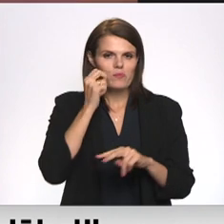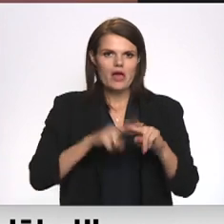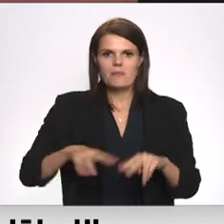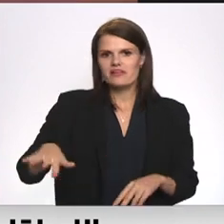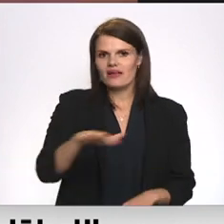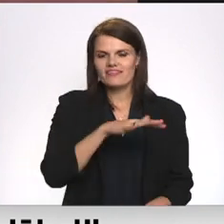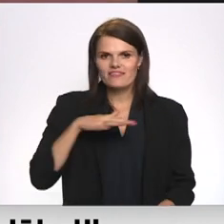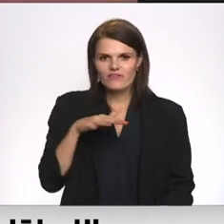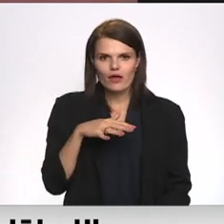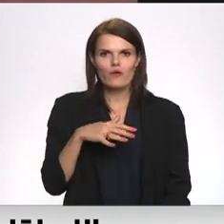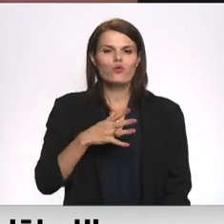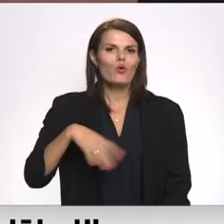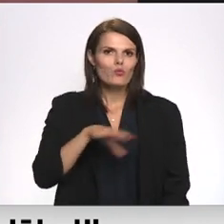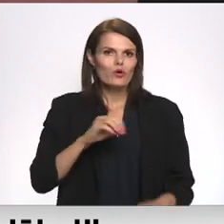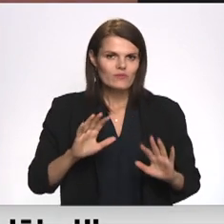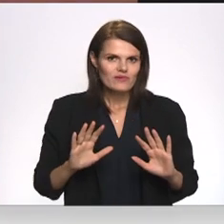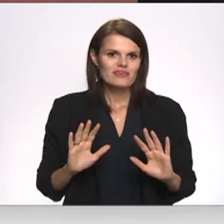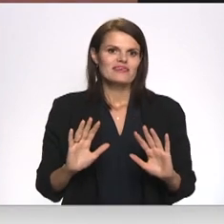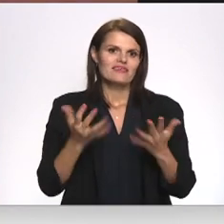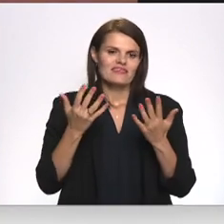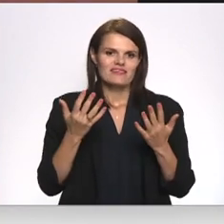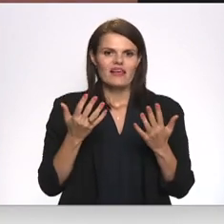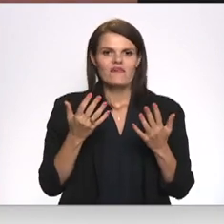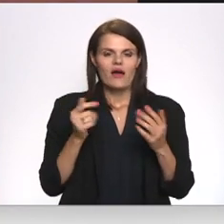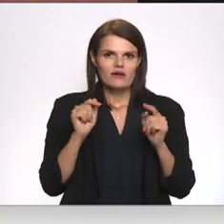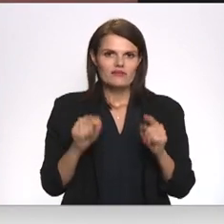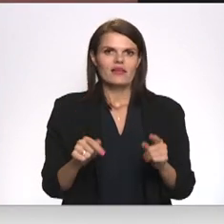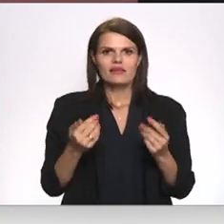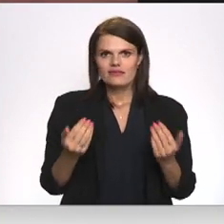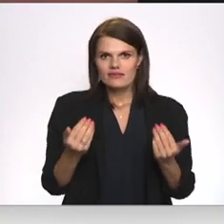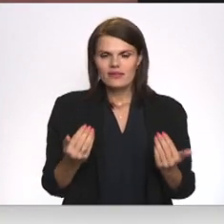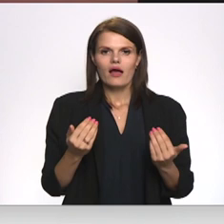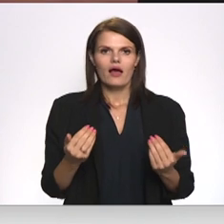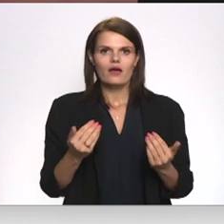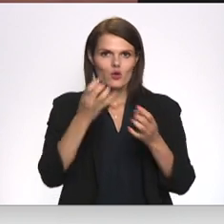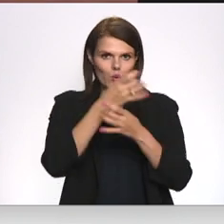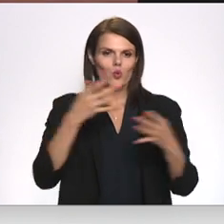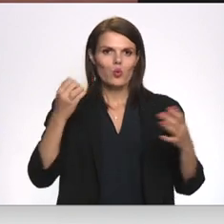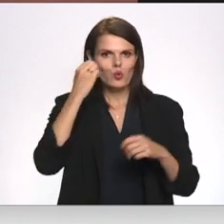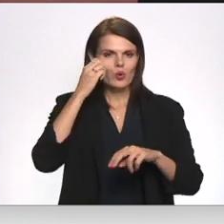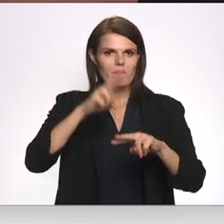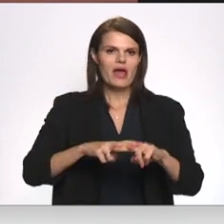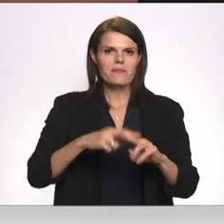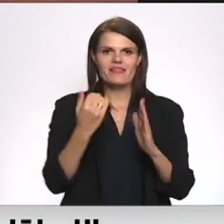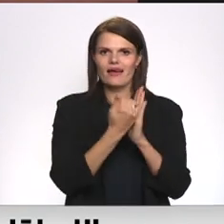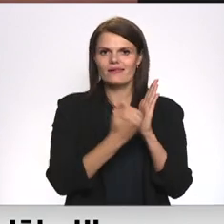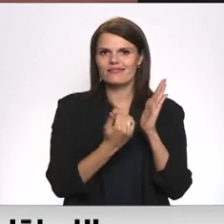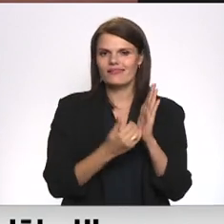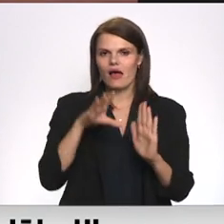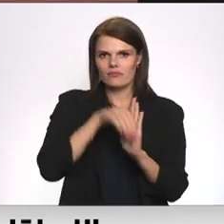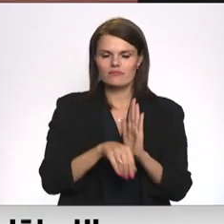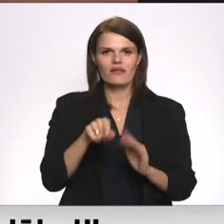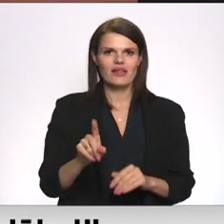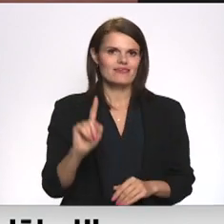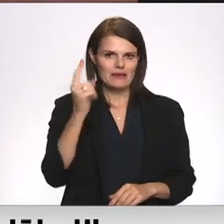memoriālu. Mums izdevās, ka tas ir tagad kultūra pieminekļu sarakstā. Tas bija